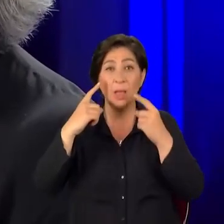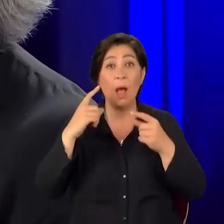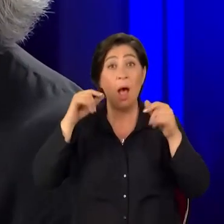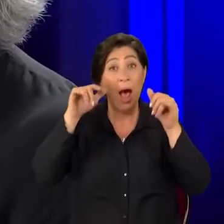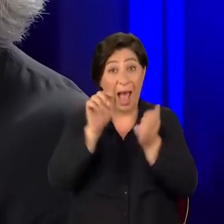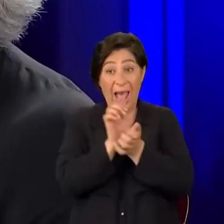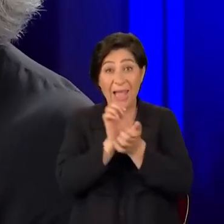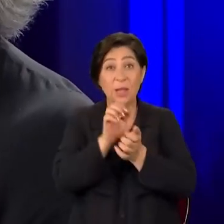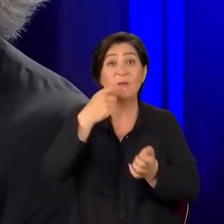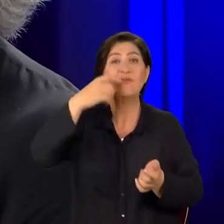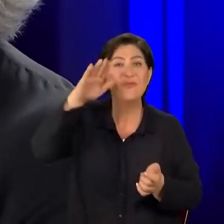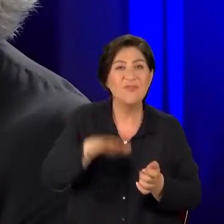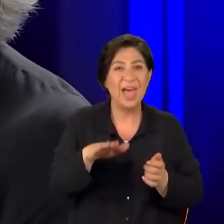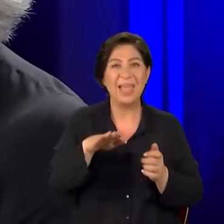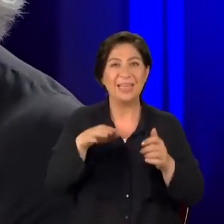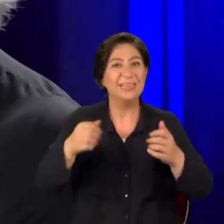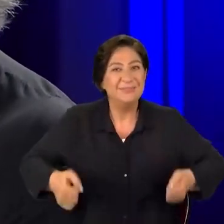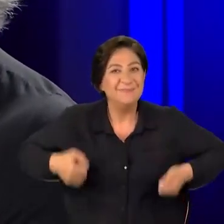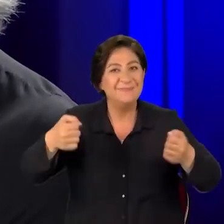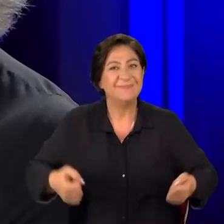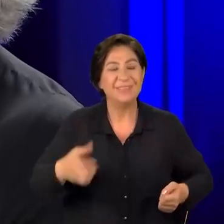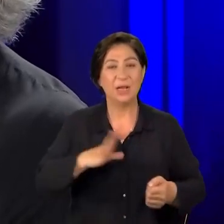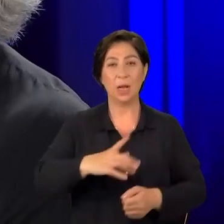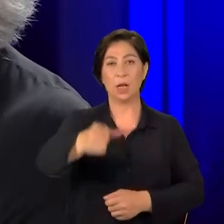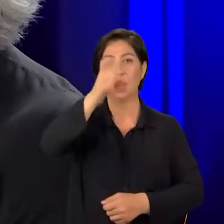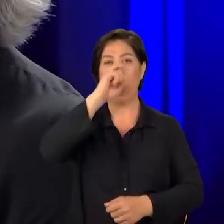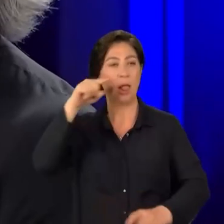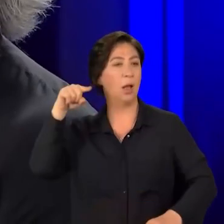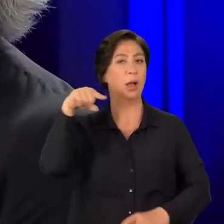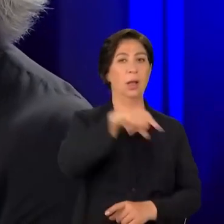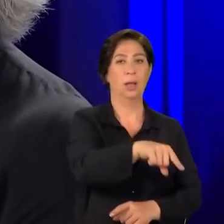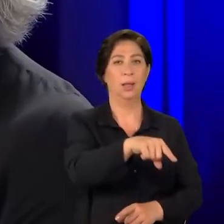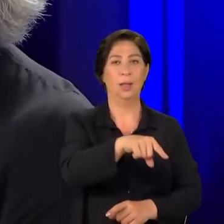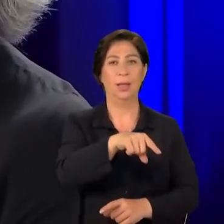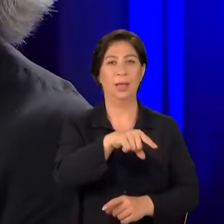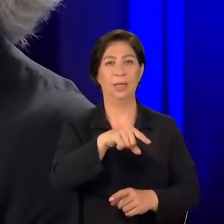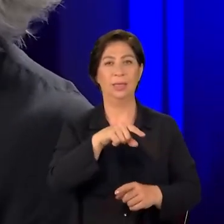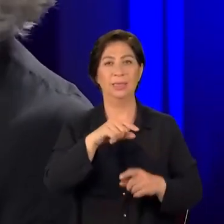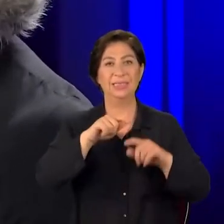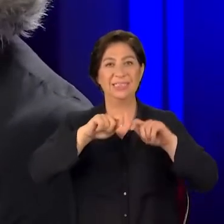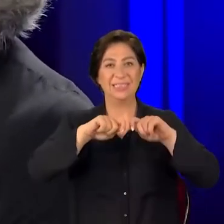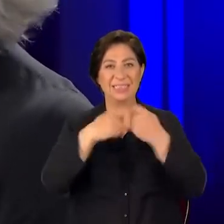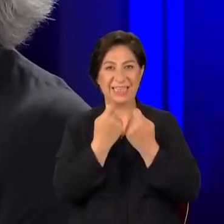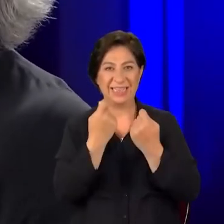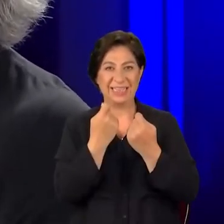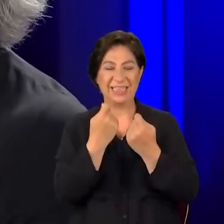tahminlerde bulunurken ailenin küçüğü Bran'ın kral olmasına, Bran the Broken yani